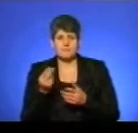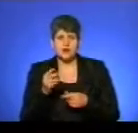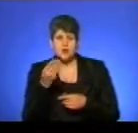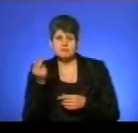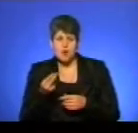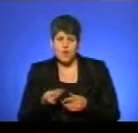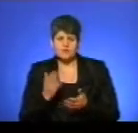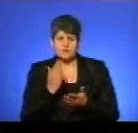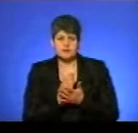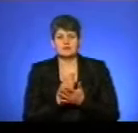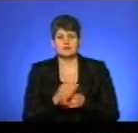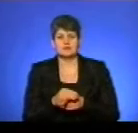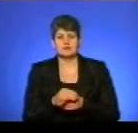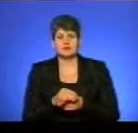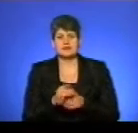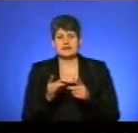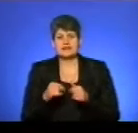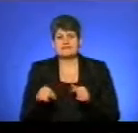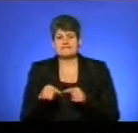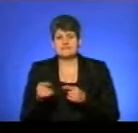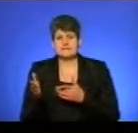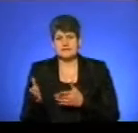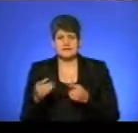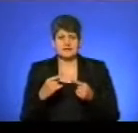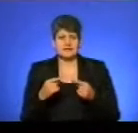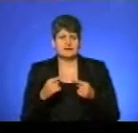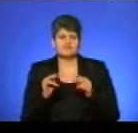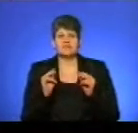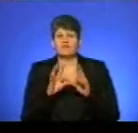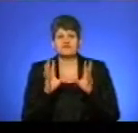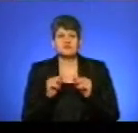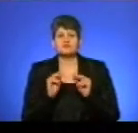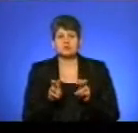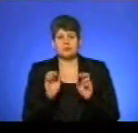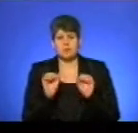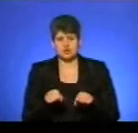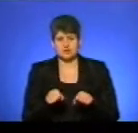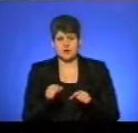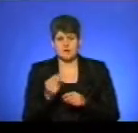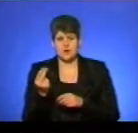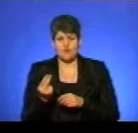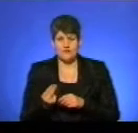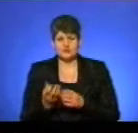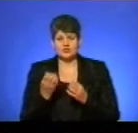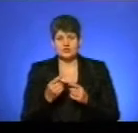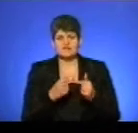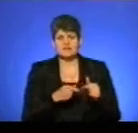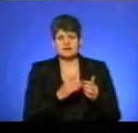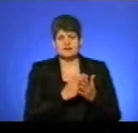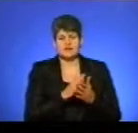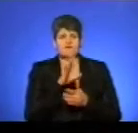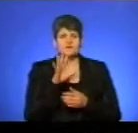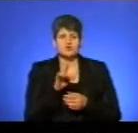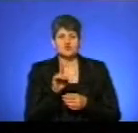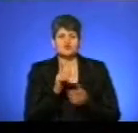більш похожі, потім відділ різного, чим можна малювати. Ще в нас є відділ всього, чого